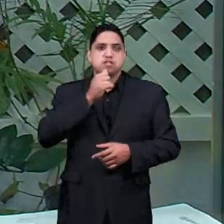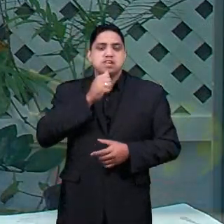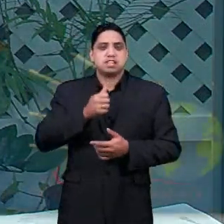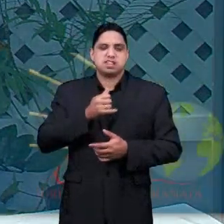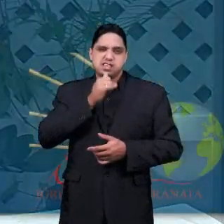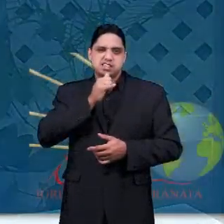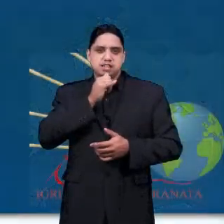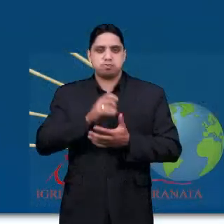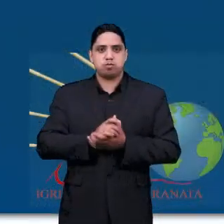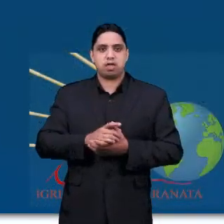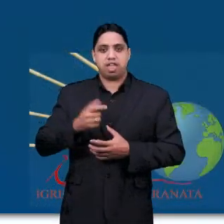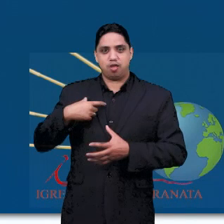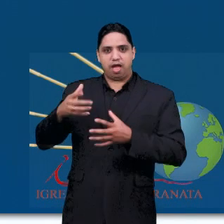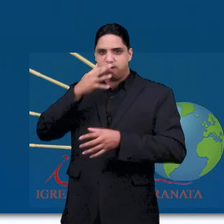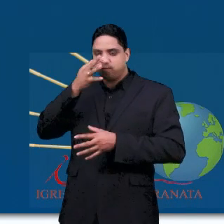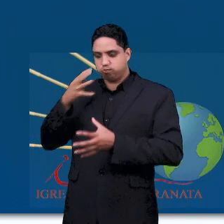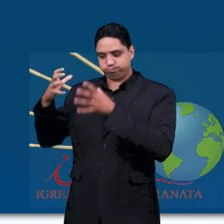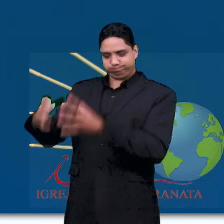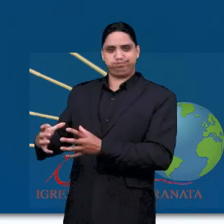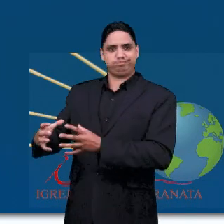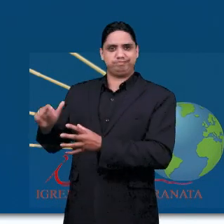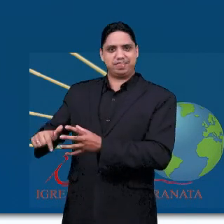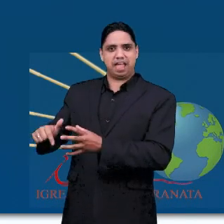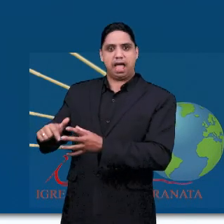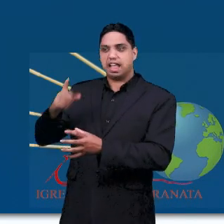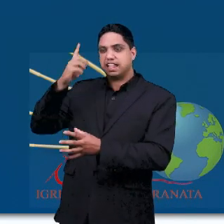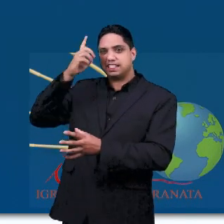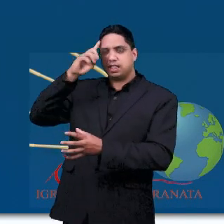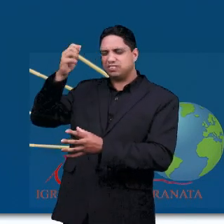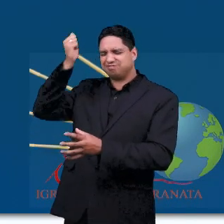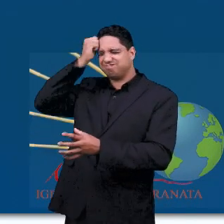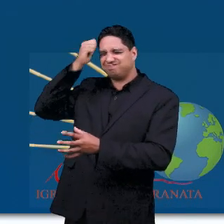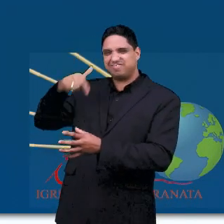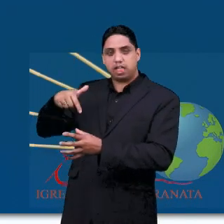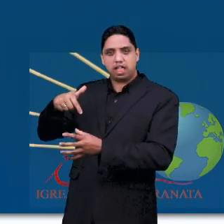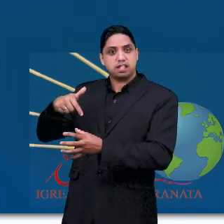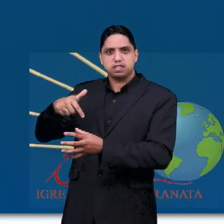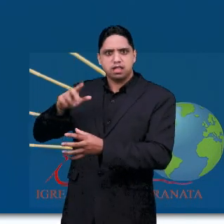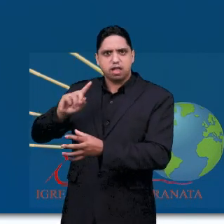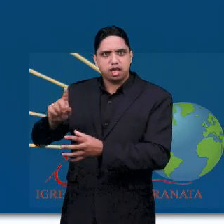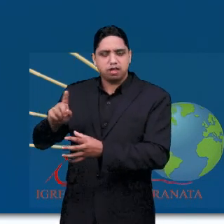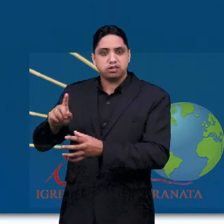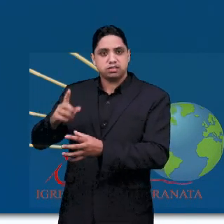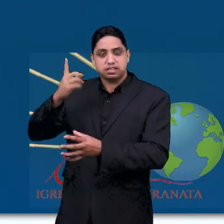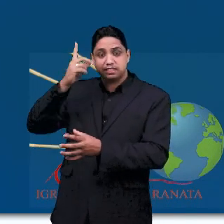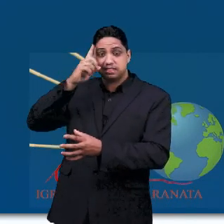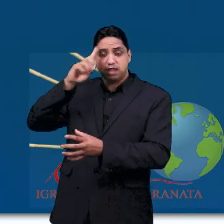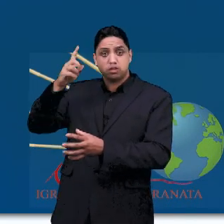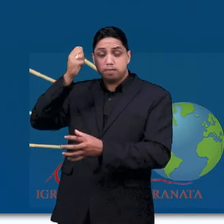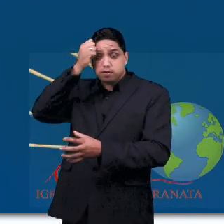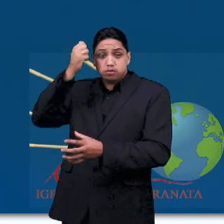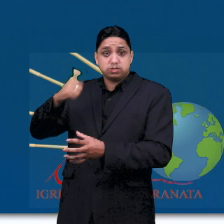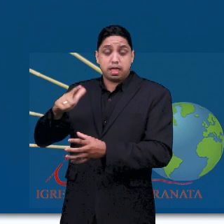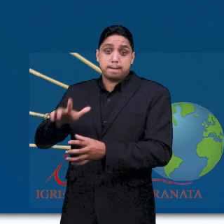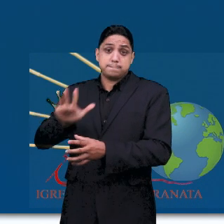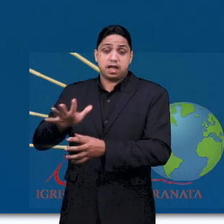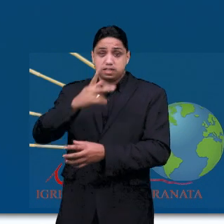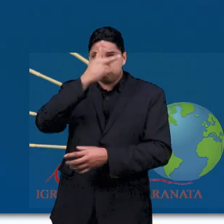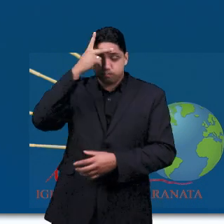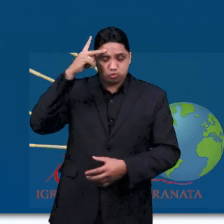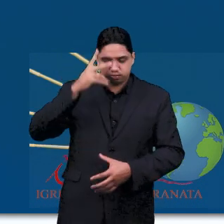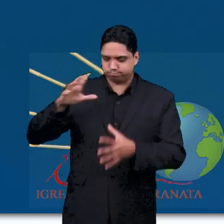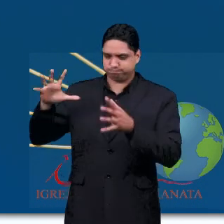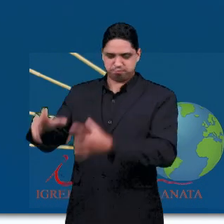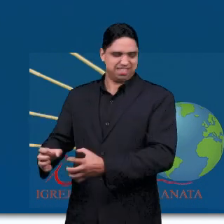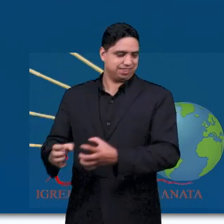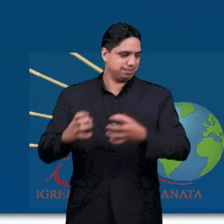répand pas, j'ai mis ceci là, et je ne me réponds pas. Mais quelqu'un est venu et